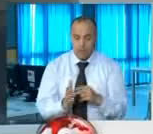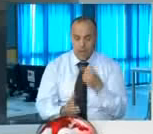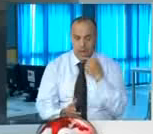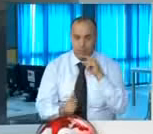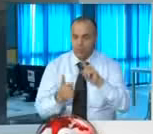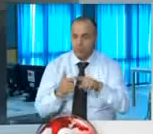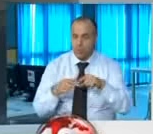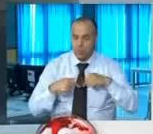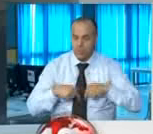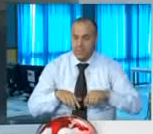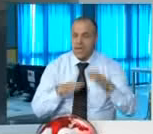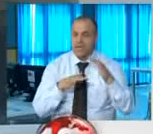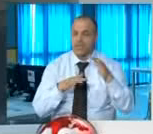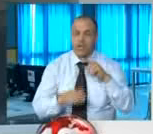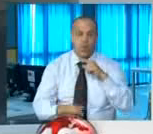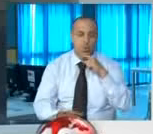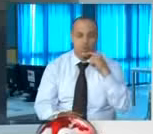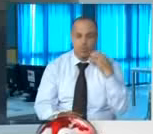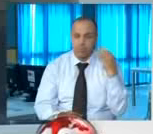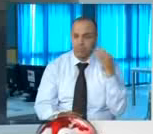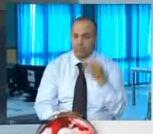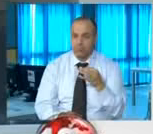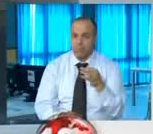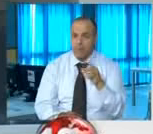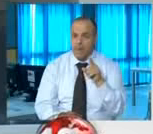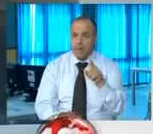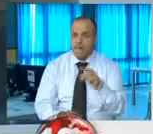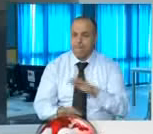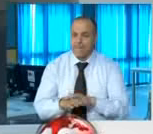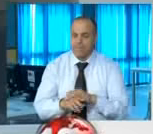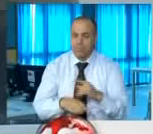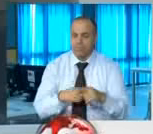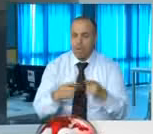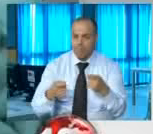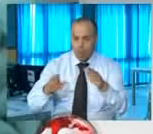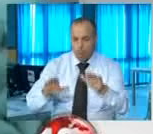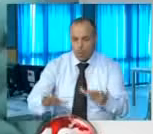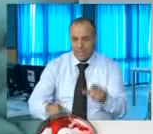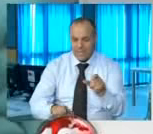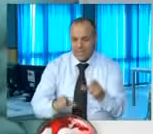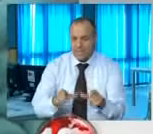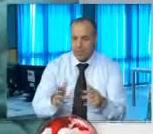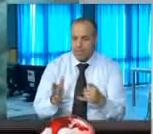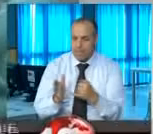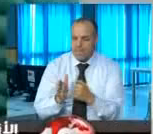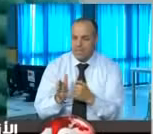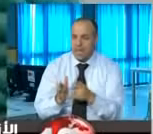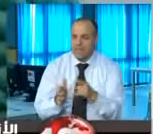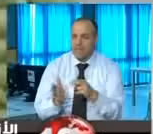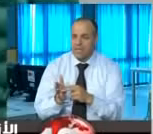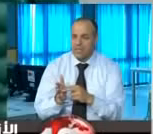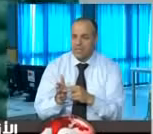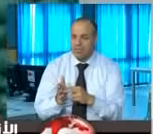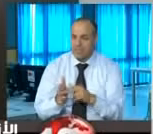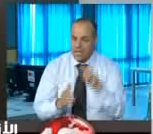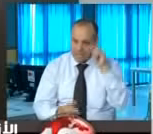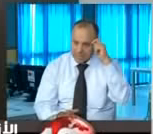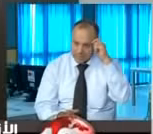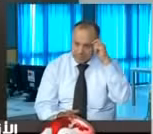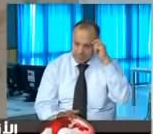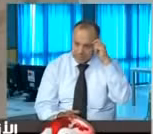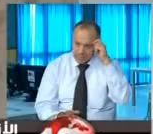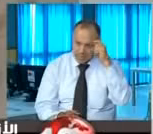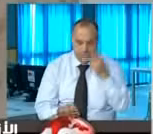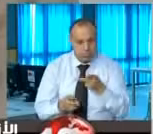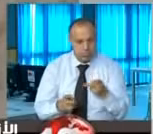نائب وزير الخارجية الروسي سيرجي ريابكوف أن مسألة استئناف الهدنة الإنسانية في حلب والتي انقضت يوم السبت غير